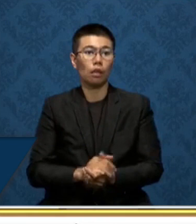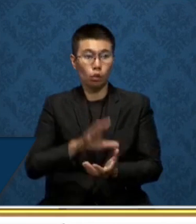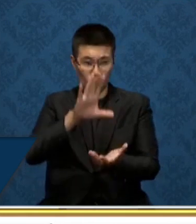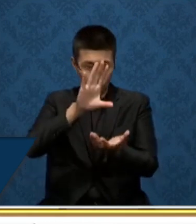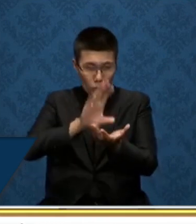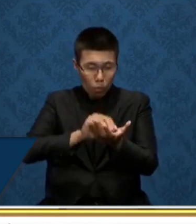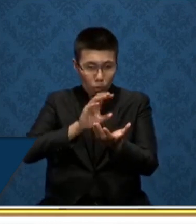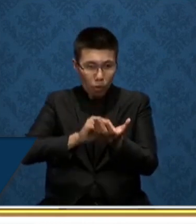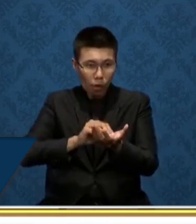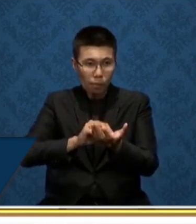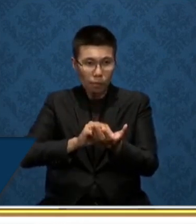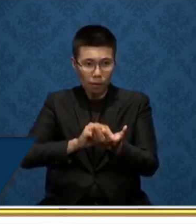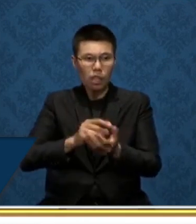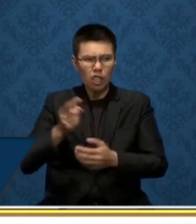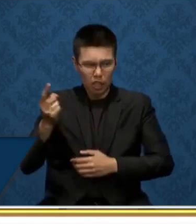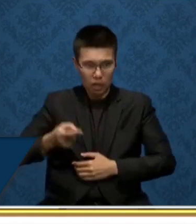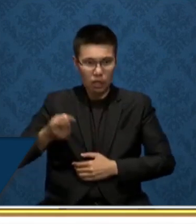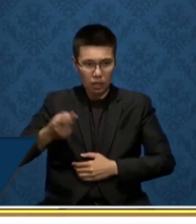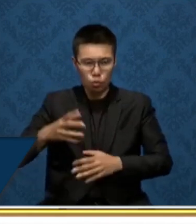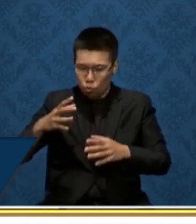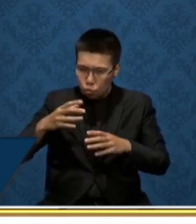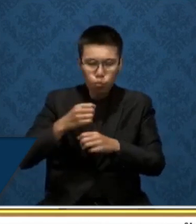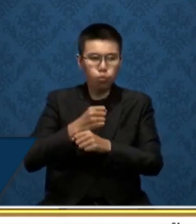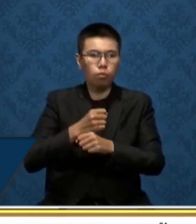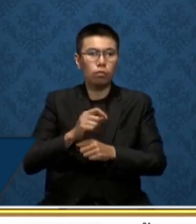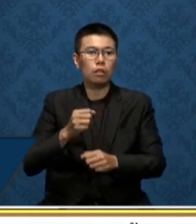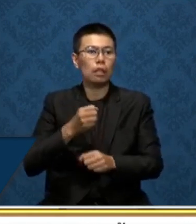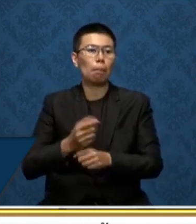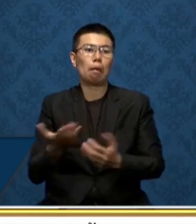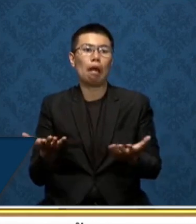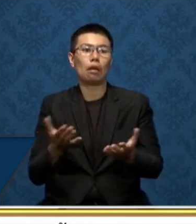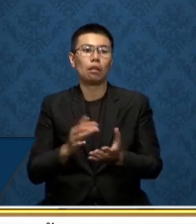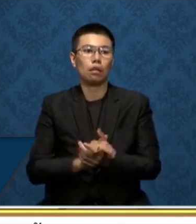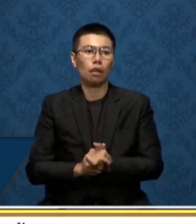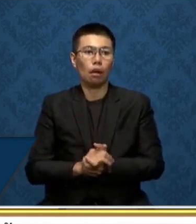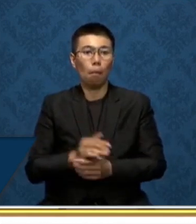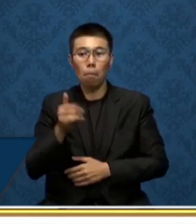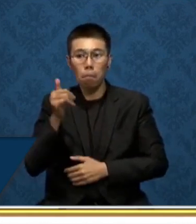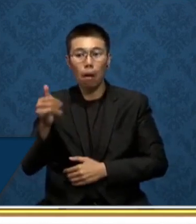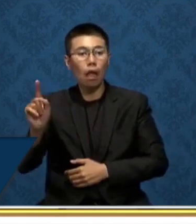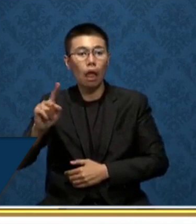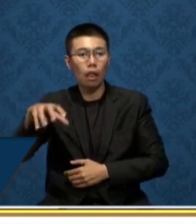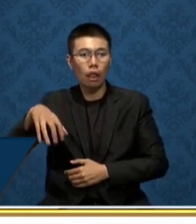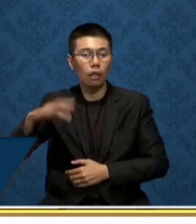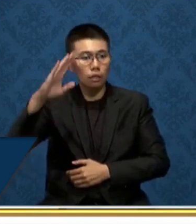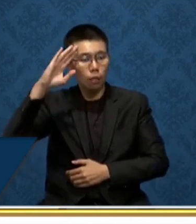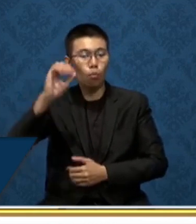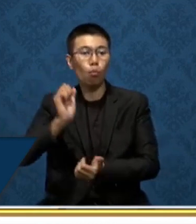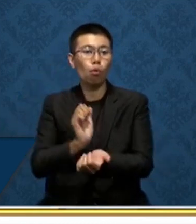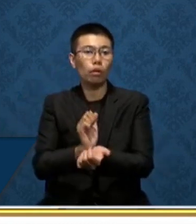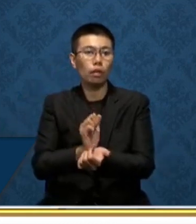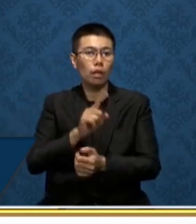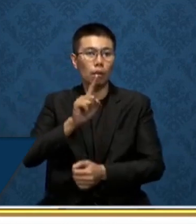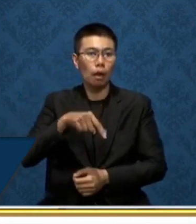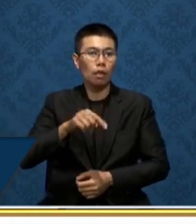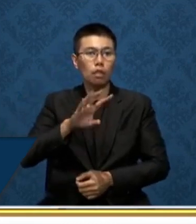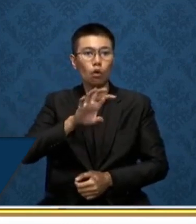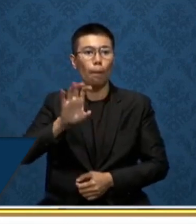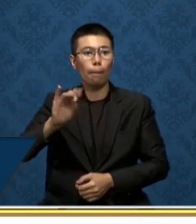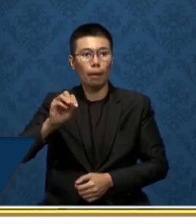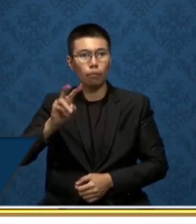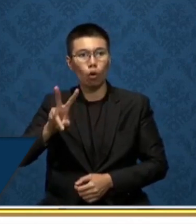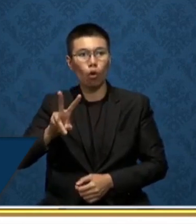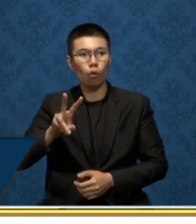กล้เคียงความเป็นจริงให้มากที่สุดเราทำได้ยังไงนะครับเราไปตามสถานีตำรวจทั่วประเทศนะครับ 1,482 แ